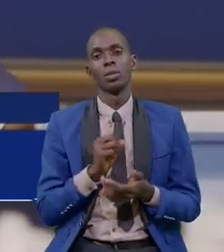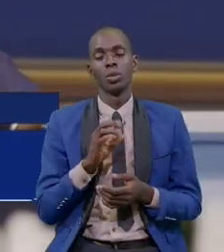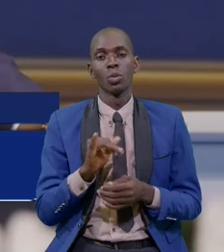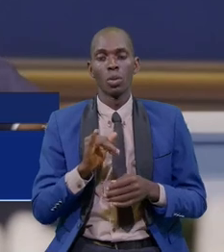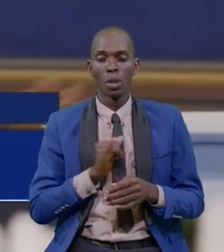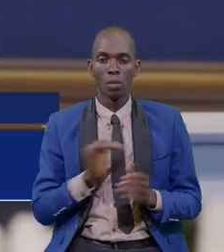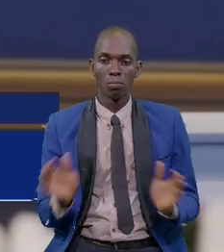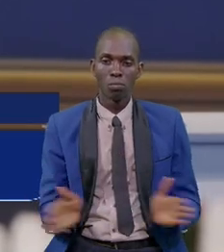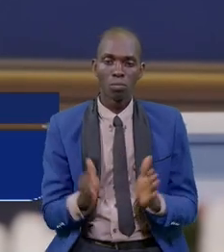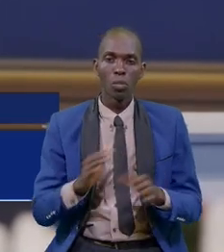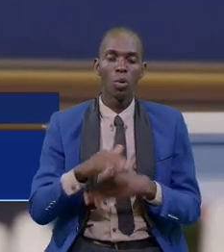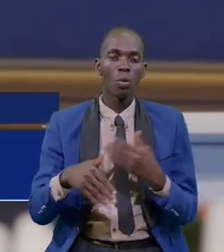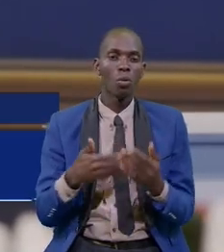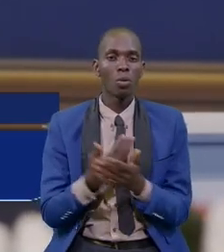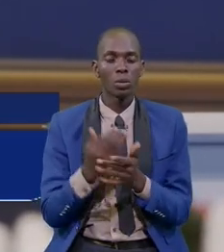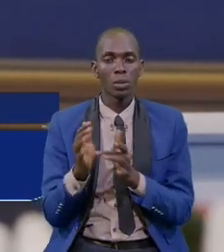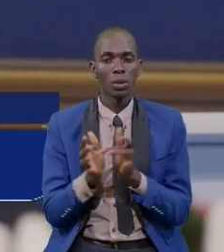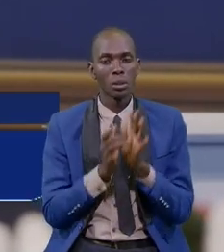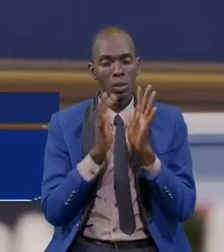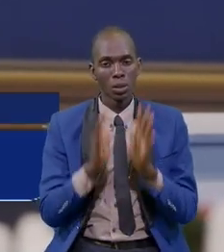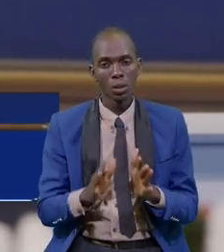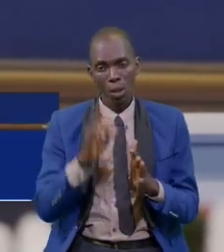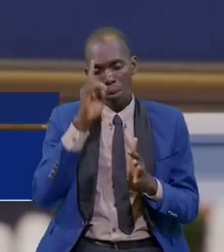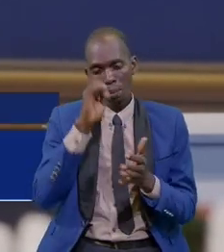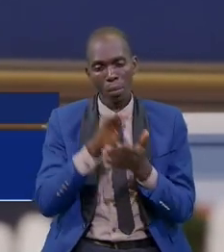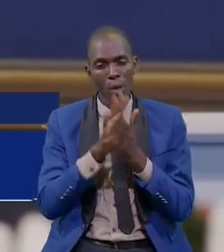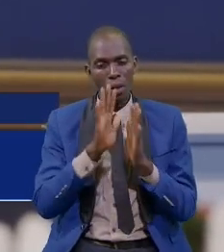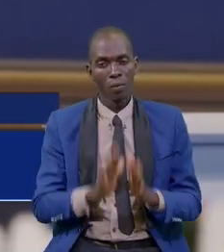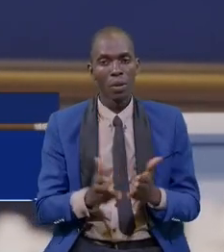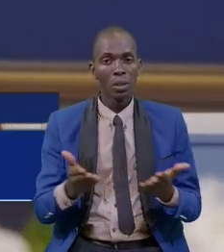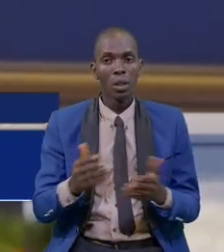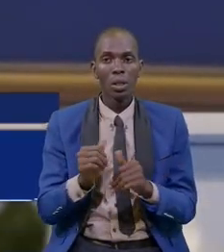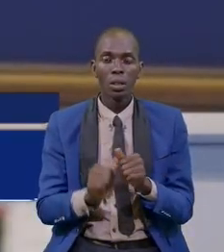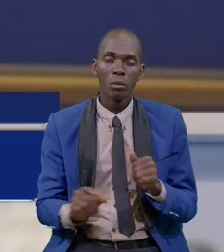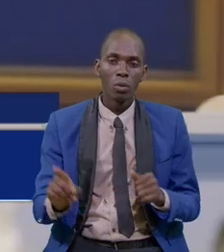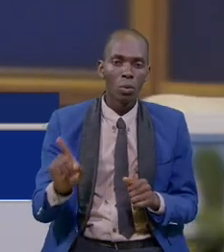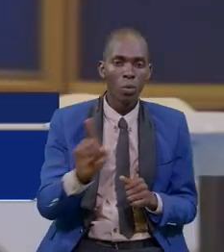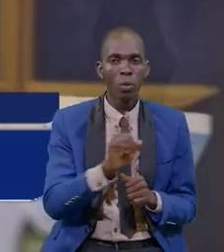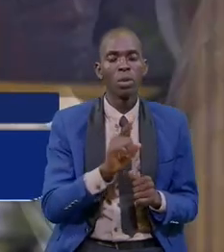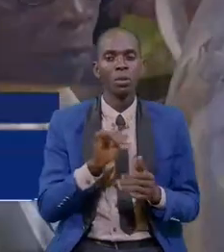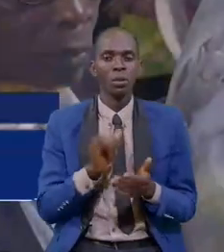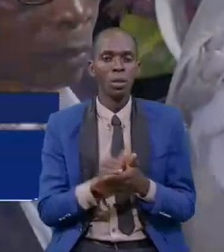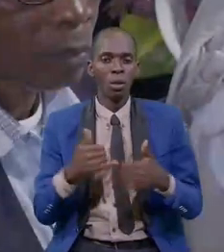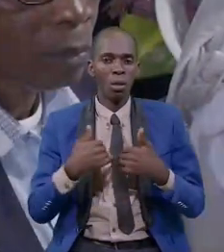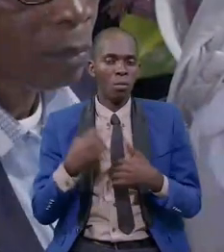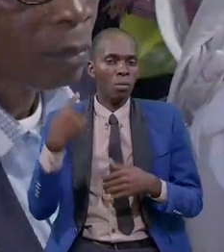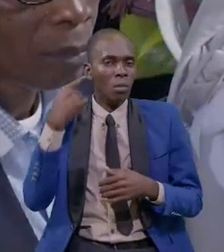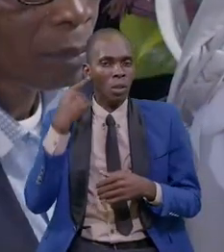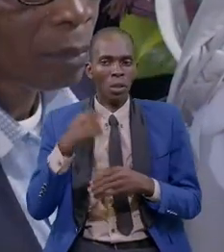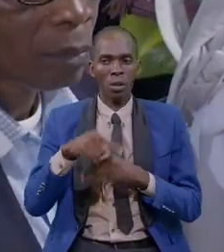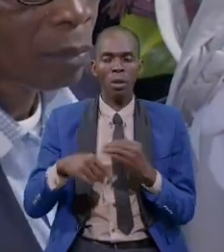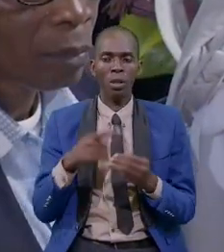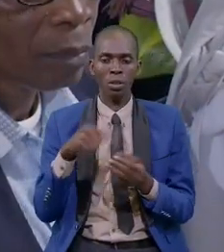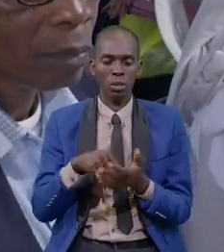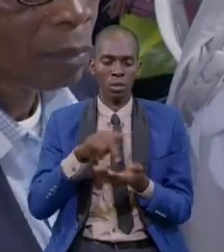tous, chrétiens, croyants, tous ceux qui sont là et tout le monde qui a écouté ce message dans ce